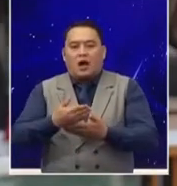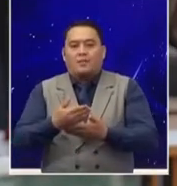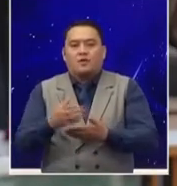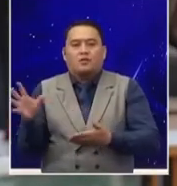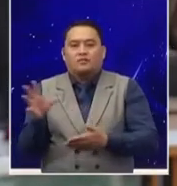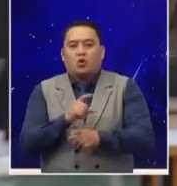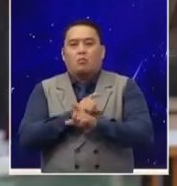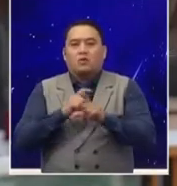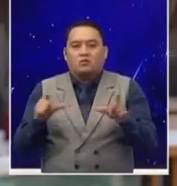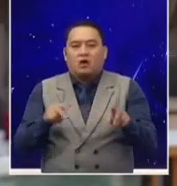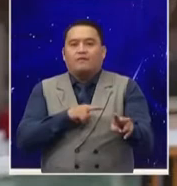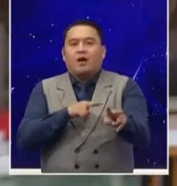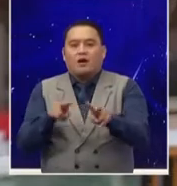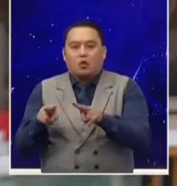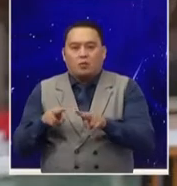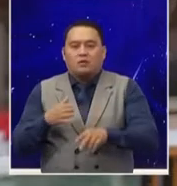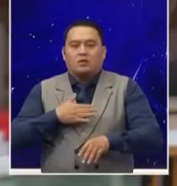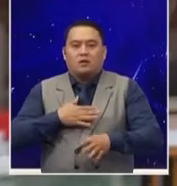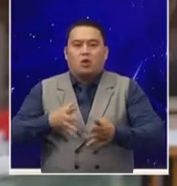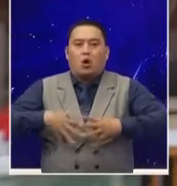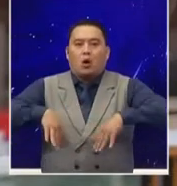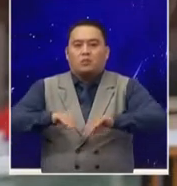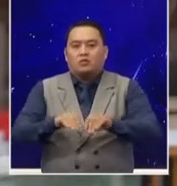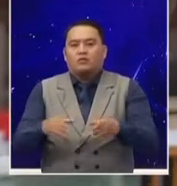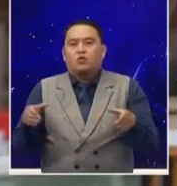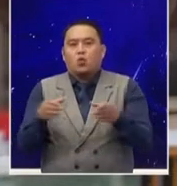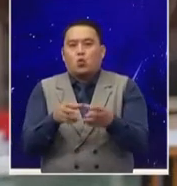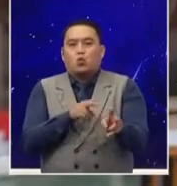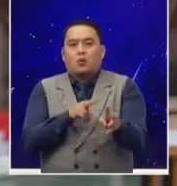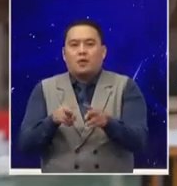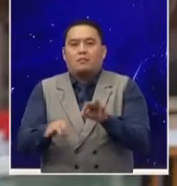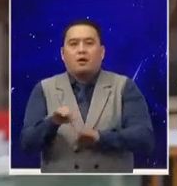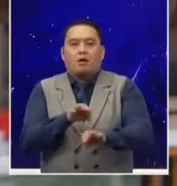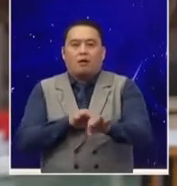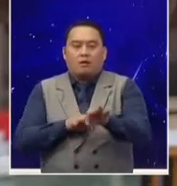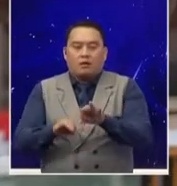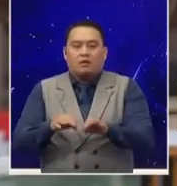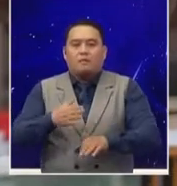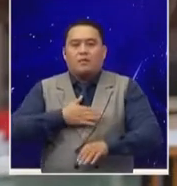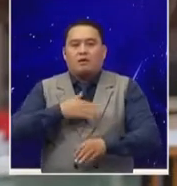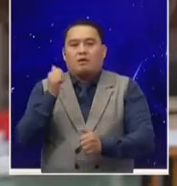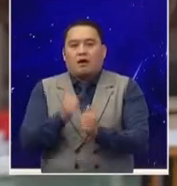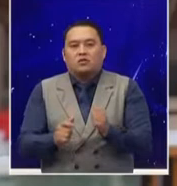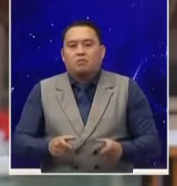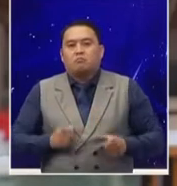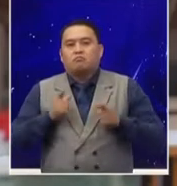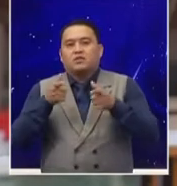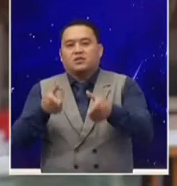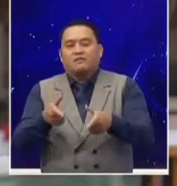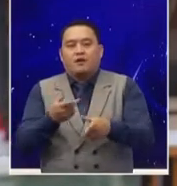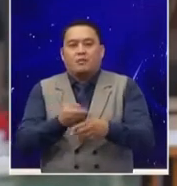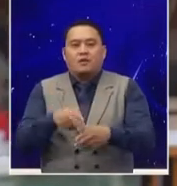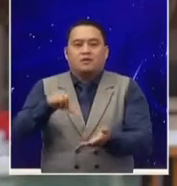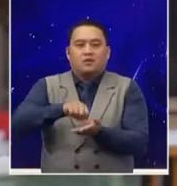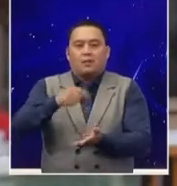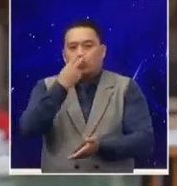учреждение образования контролируется, наблюдается нашими общественниками, мониторной группой и проектным учетом детства Адалдыгалан. При каждой поставке техники мы сами